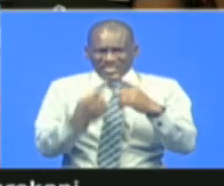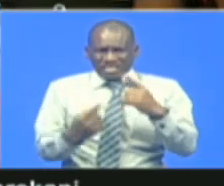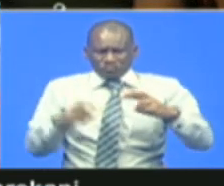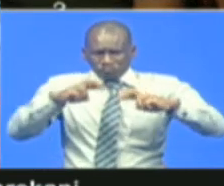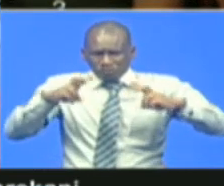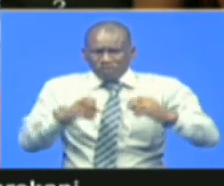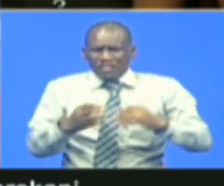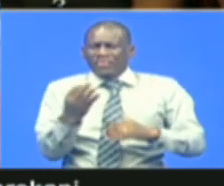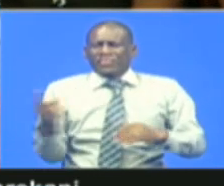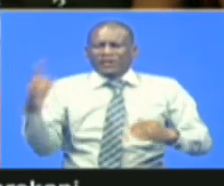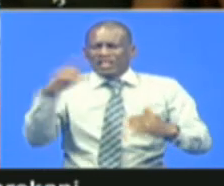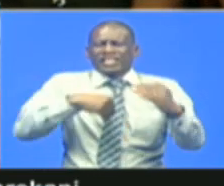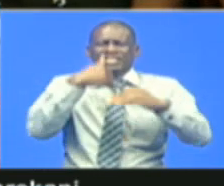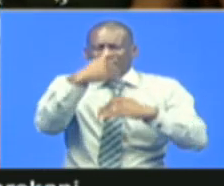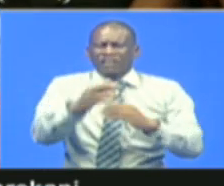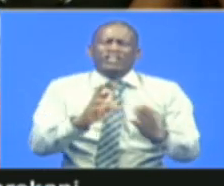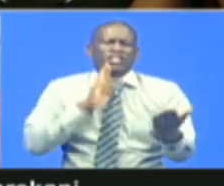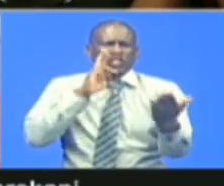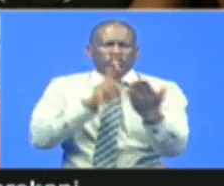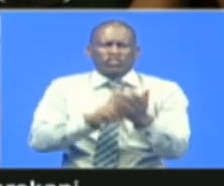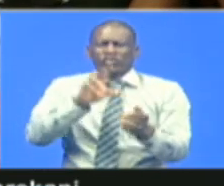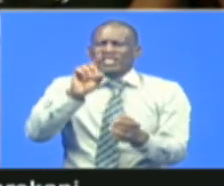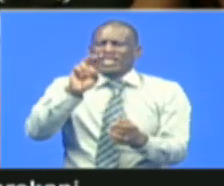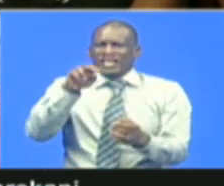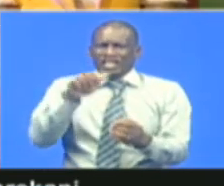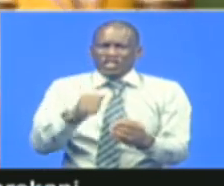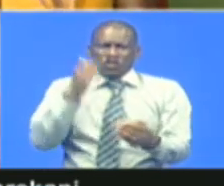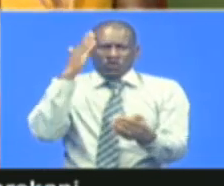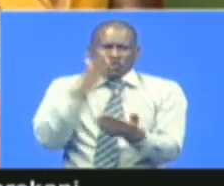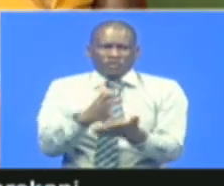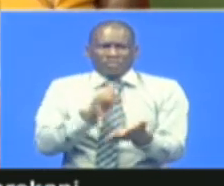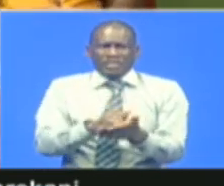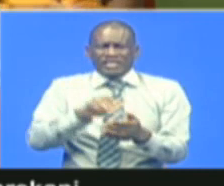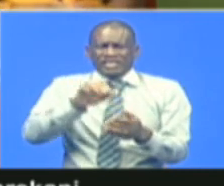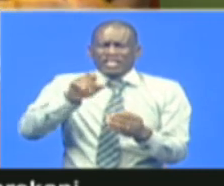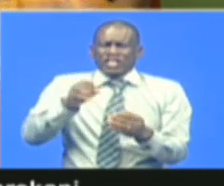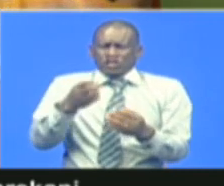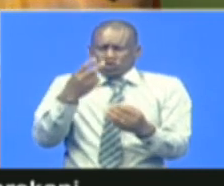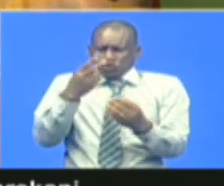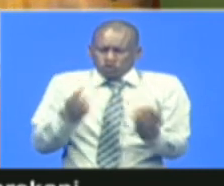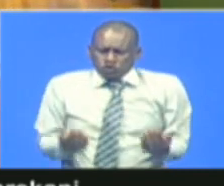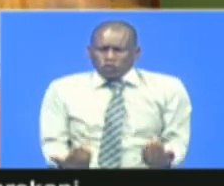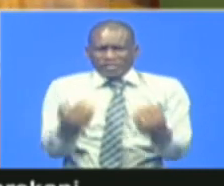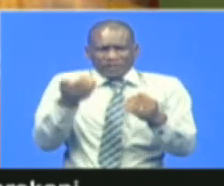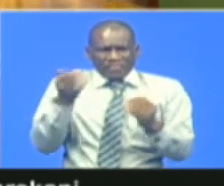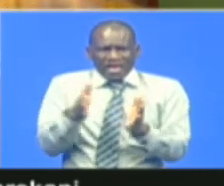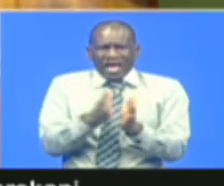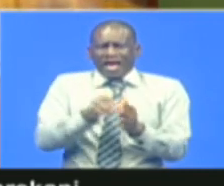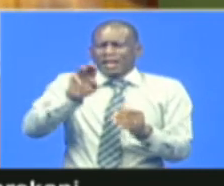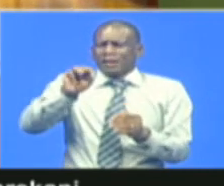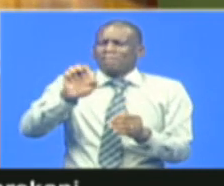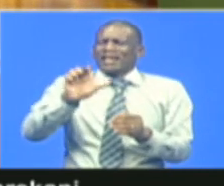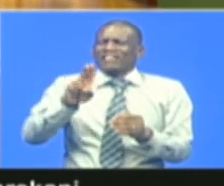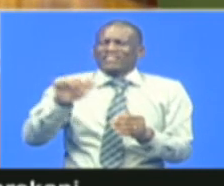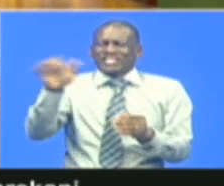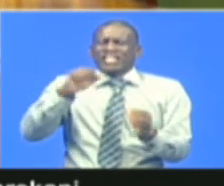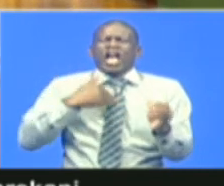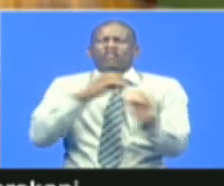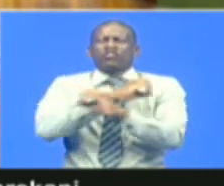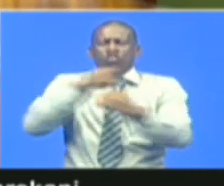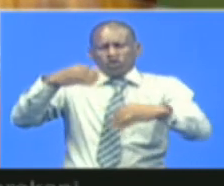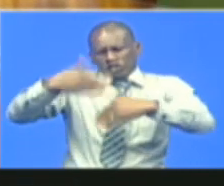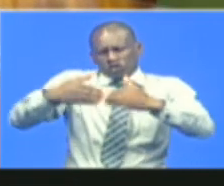Siku tatu baada ya matokeo ya DNA kuthibitisha kuwa Sharon na Melon ni pacha na kwamba Melvis hana uhusiano wa damu nao, wamejitokeza